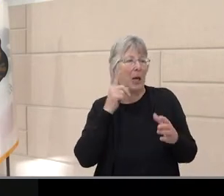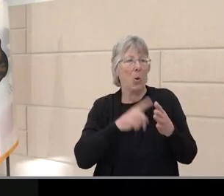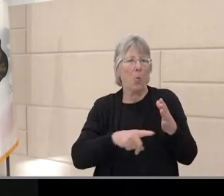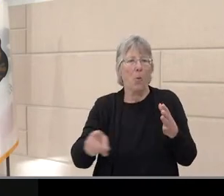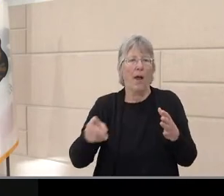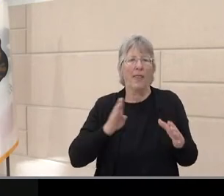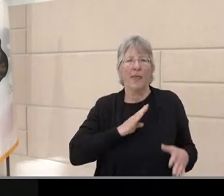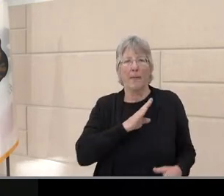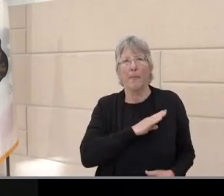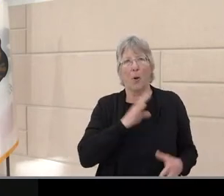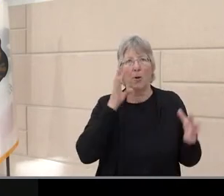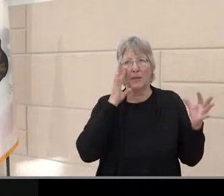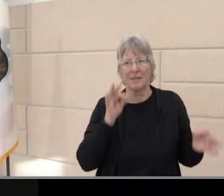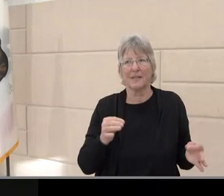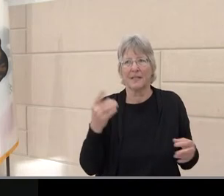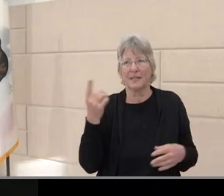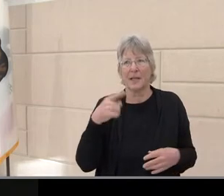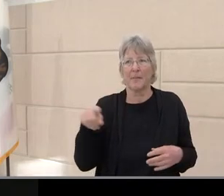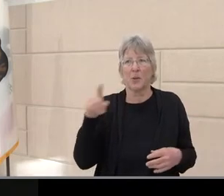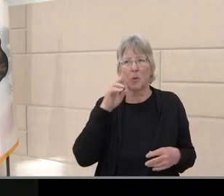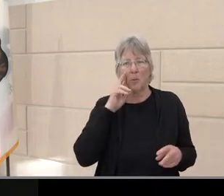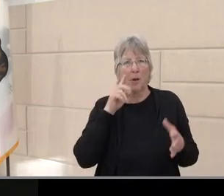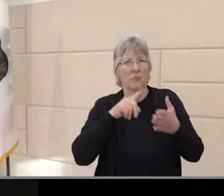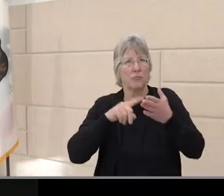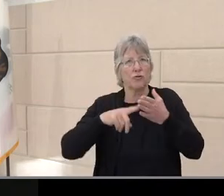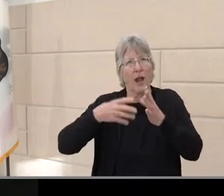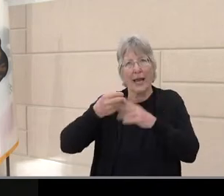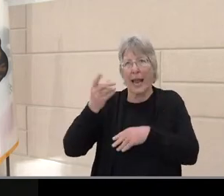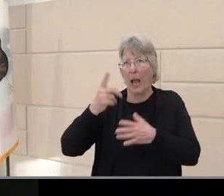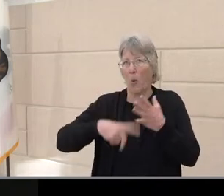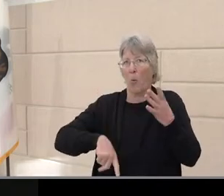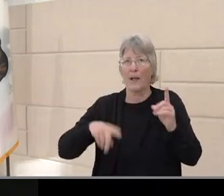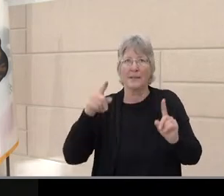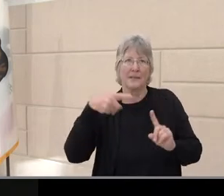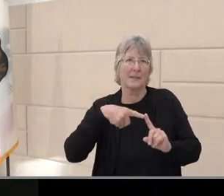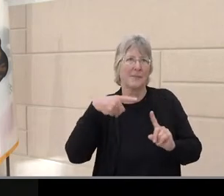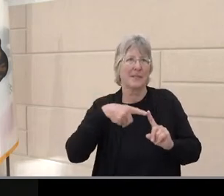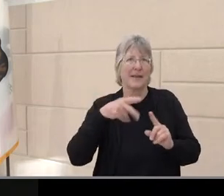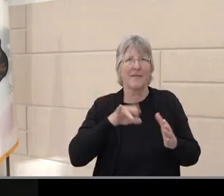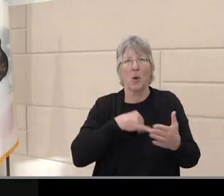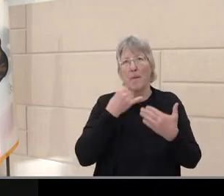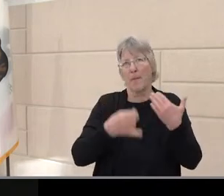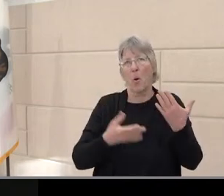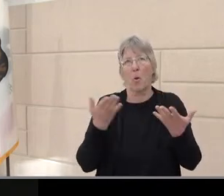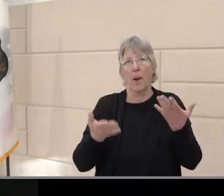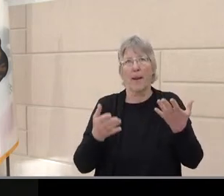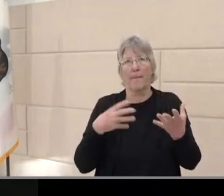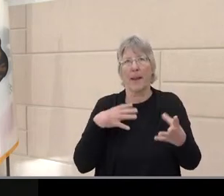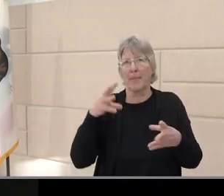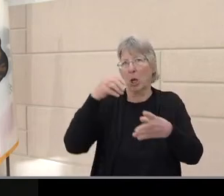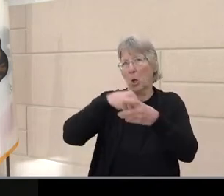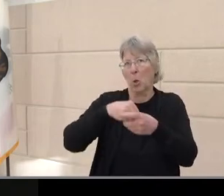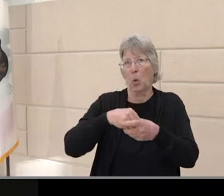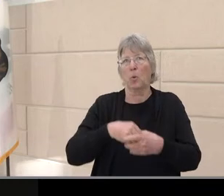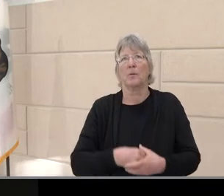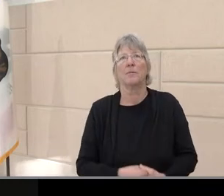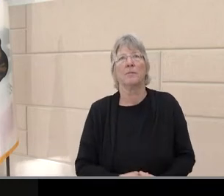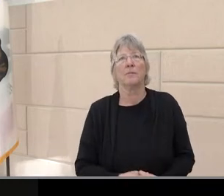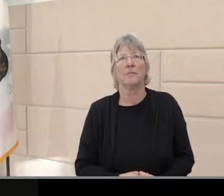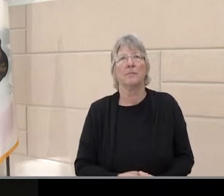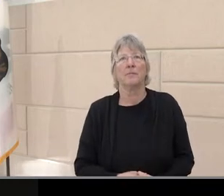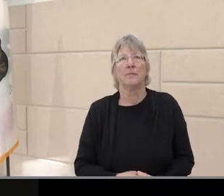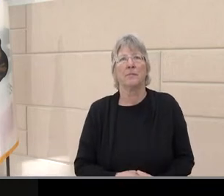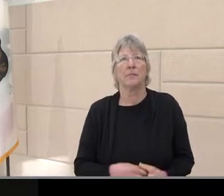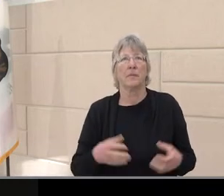មាននៅតែមិនទាន់គ្រប់គ្រាន់ដូច្នេះគឺថាចង់ឲ្យគណៈកម្មការហ្នឹងគឺថាធ្វើការពិនិត្យមើលទៅថាតើកម្មវិធី